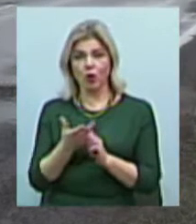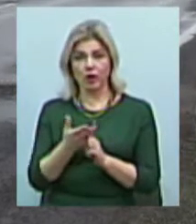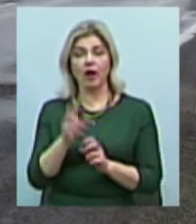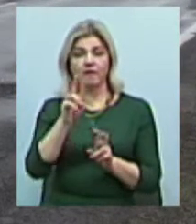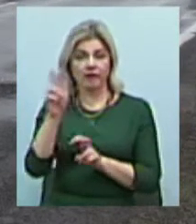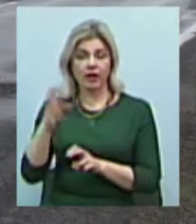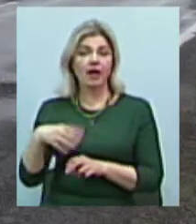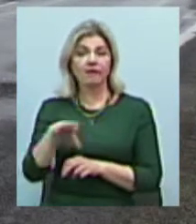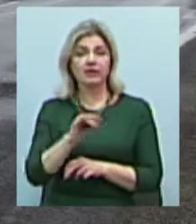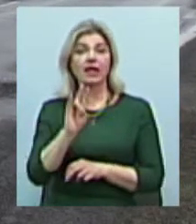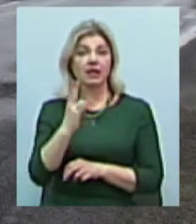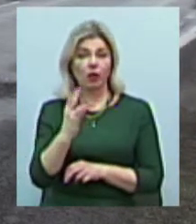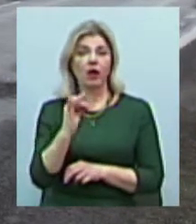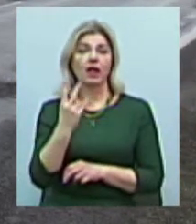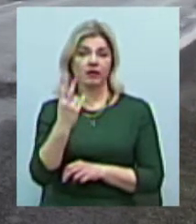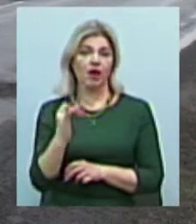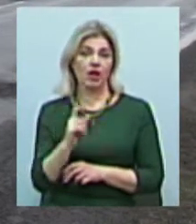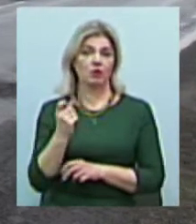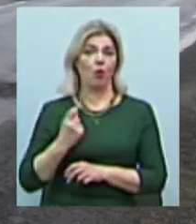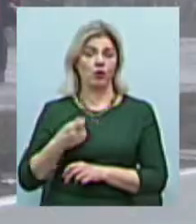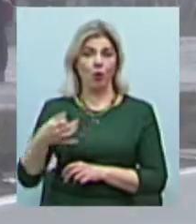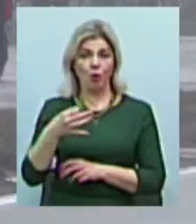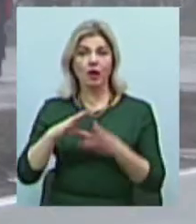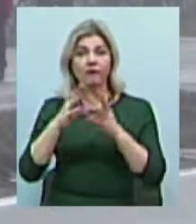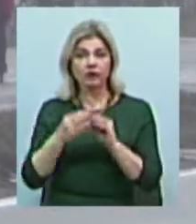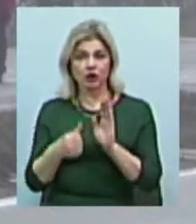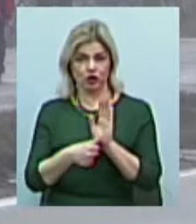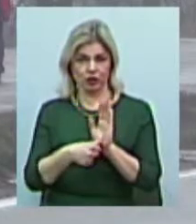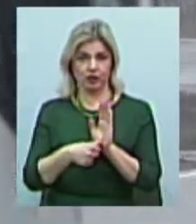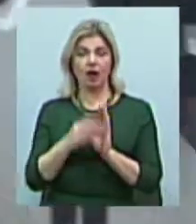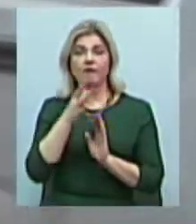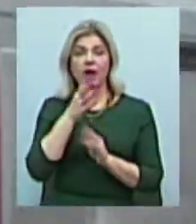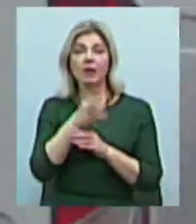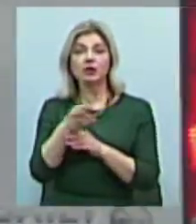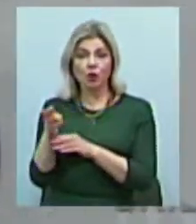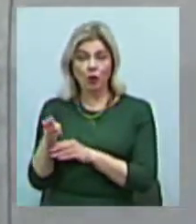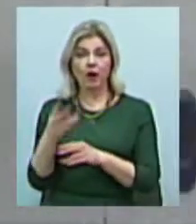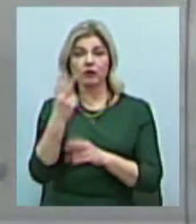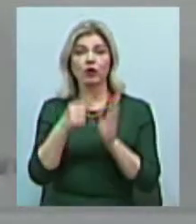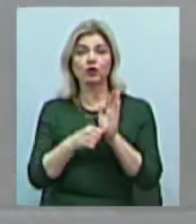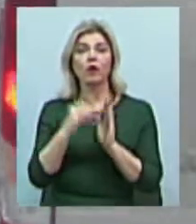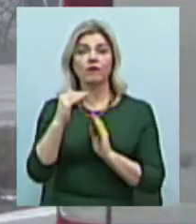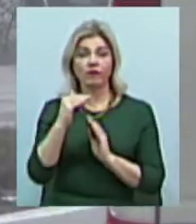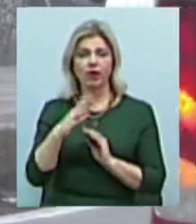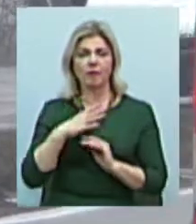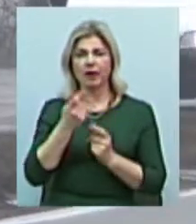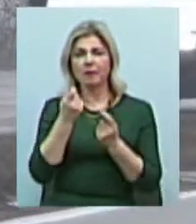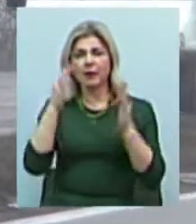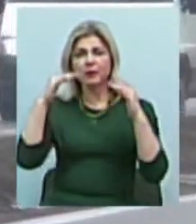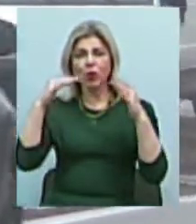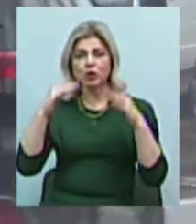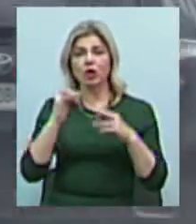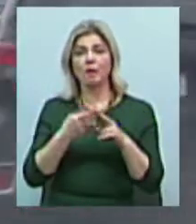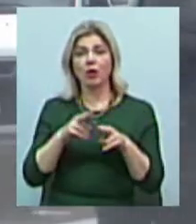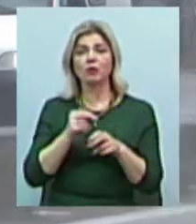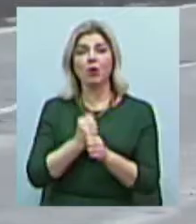існуючі миколаївські, плюс ще два з Одеської області. Загалом 6. У день зйомки сюжету 26 лютого йшов дрібний дощ. Тому